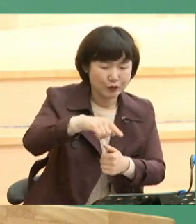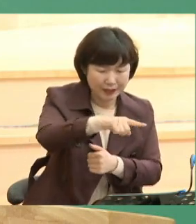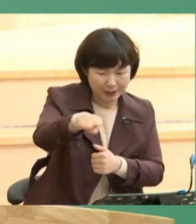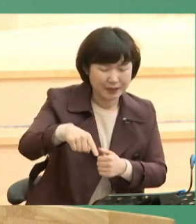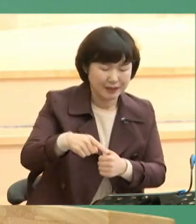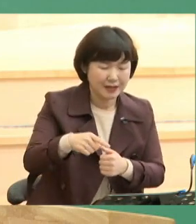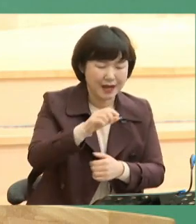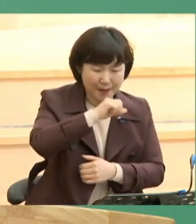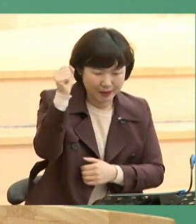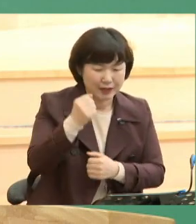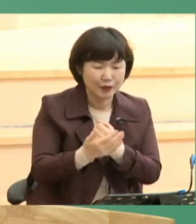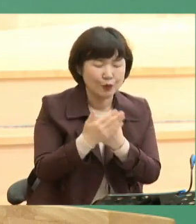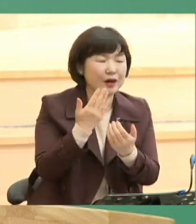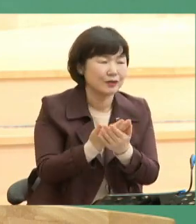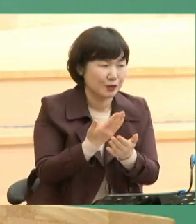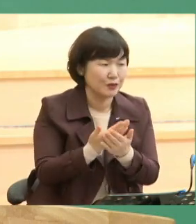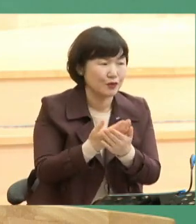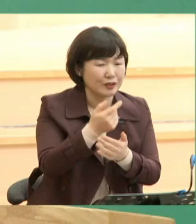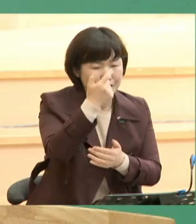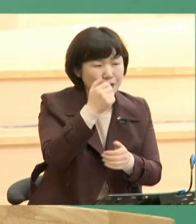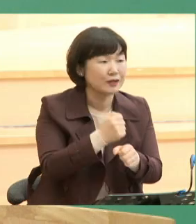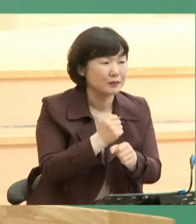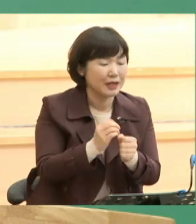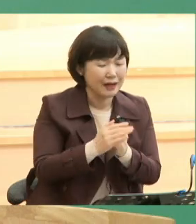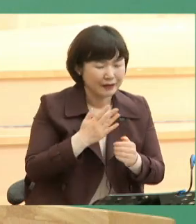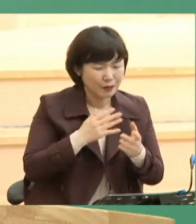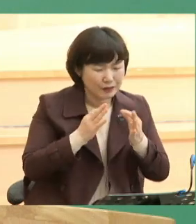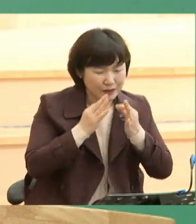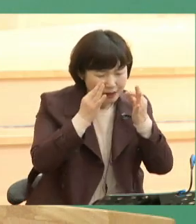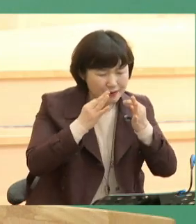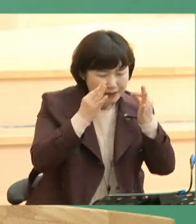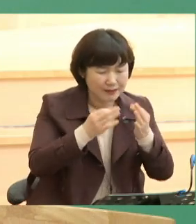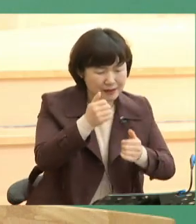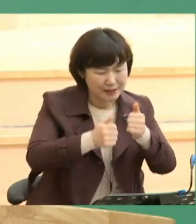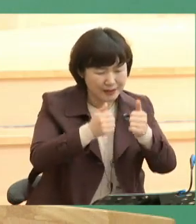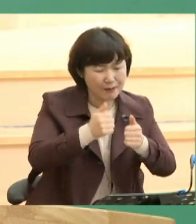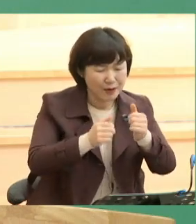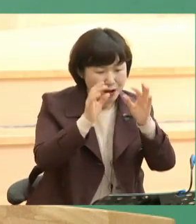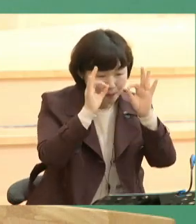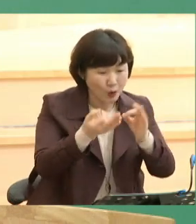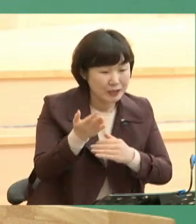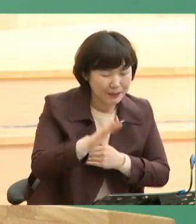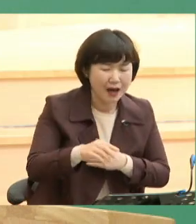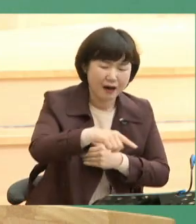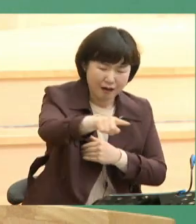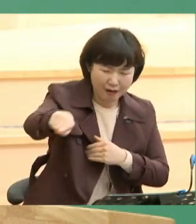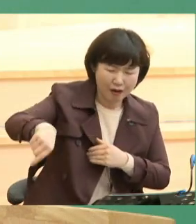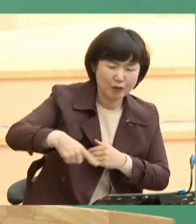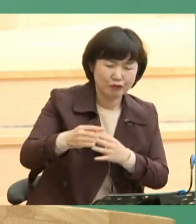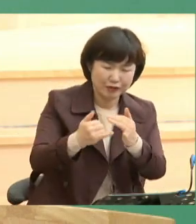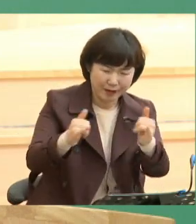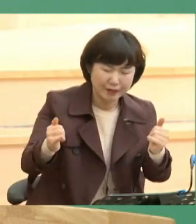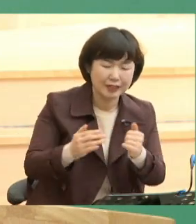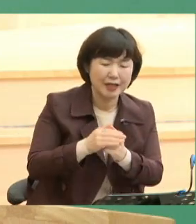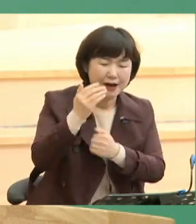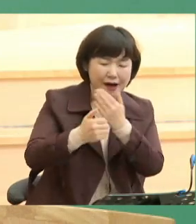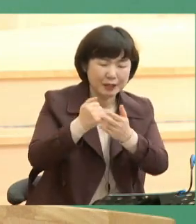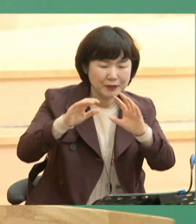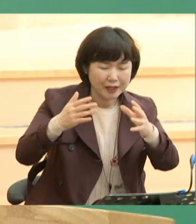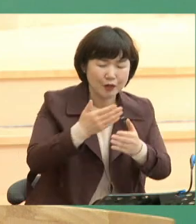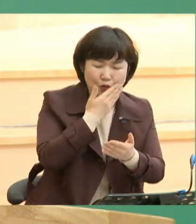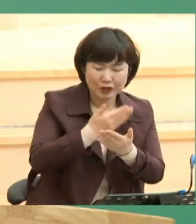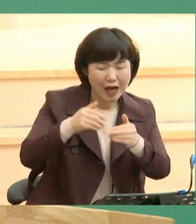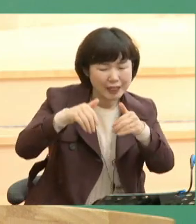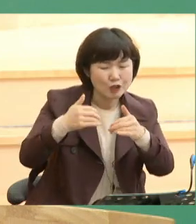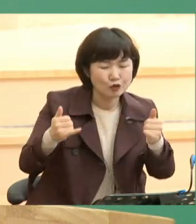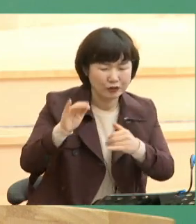주시오 저도 최선을 다해서 시험을 주겠습니다 많은 저분들이 하나님 나라의 산 일꾼이 될 수